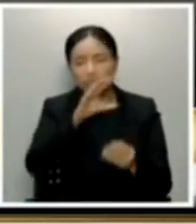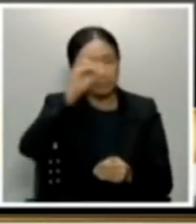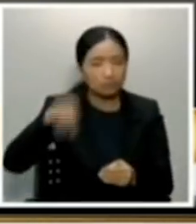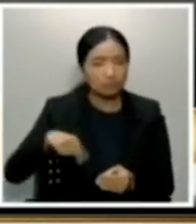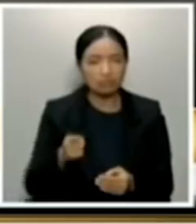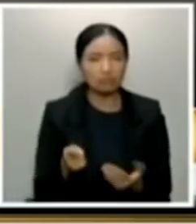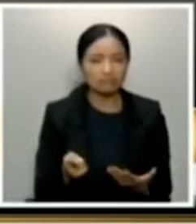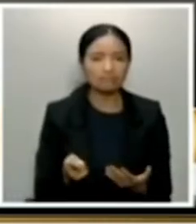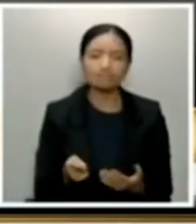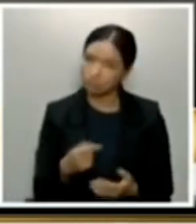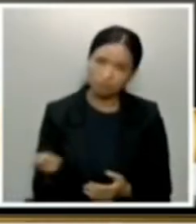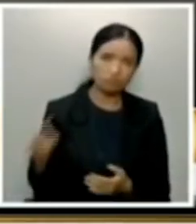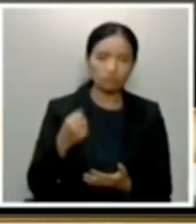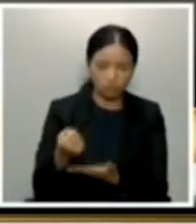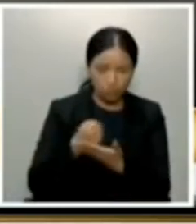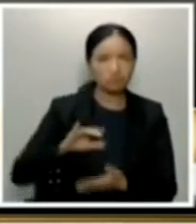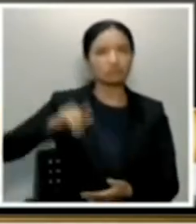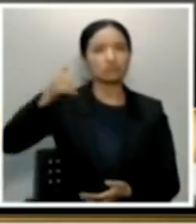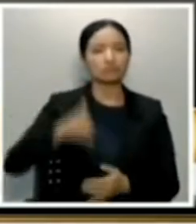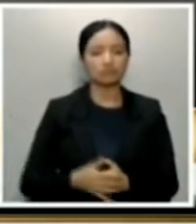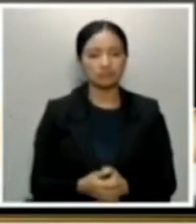ะต้องได้รับการชดเชยเยียวยา